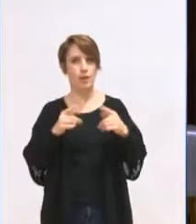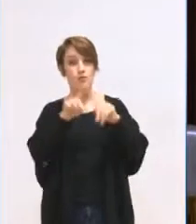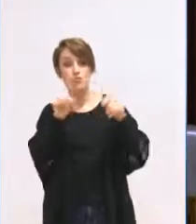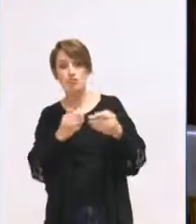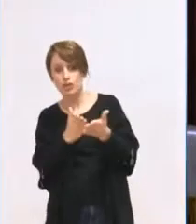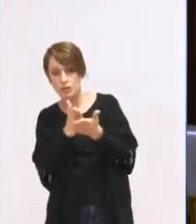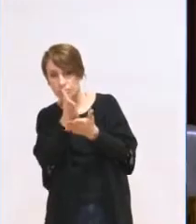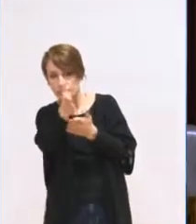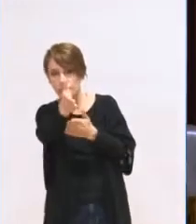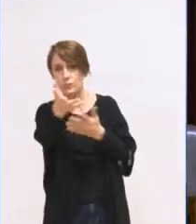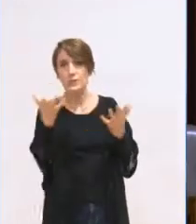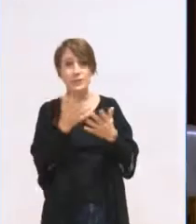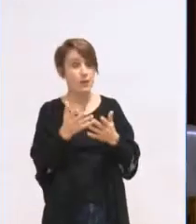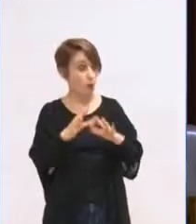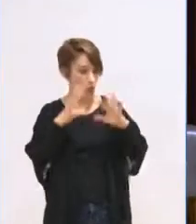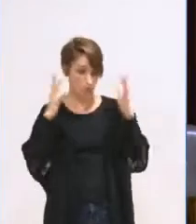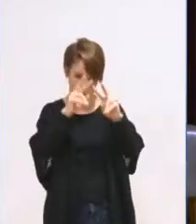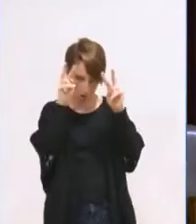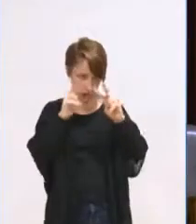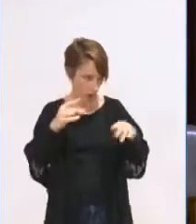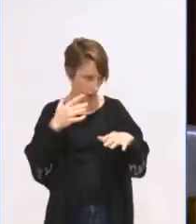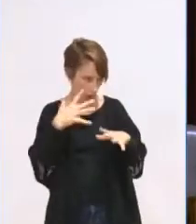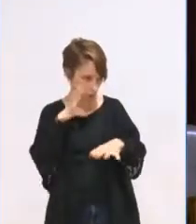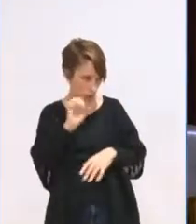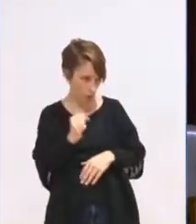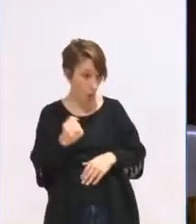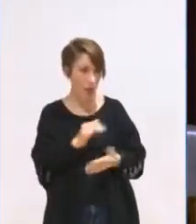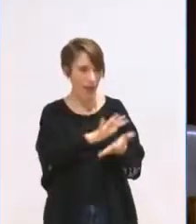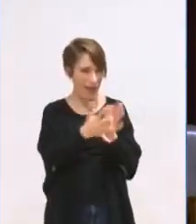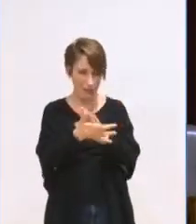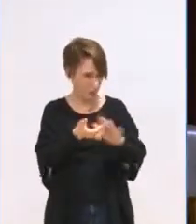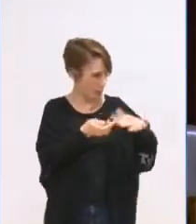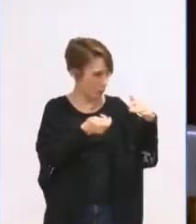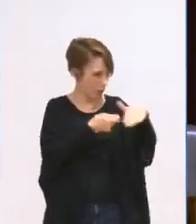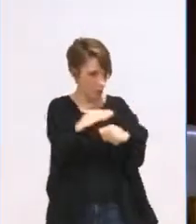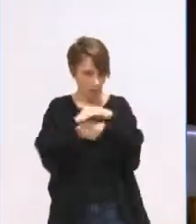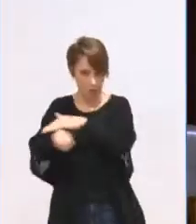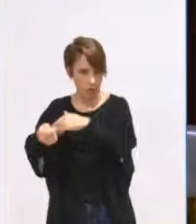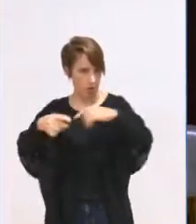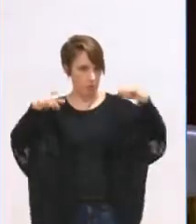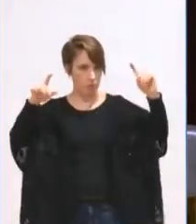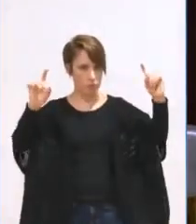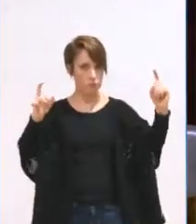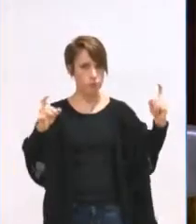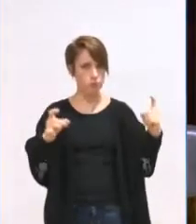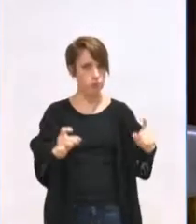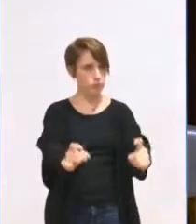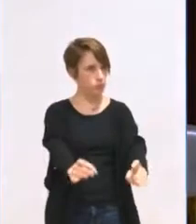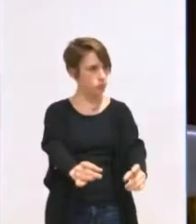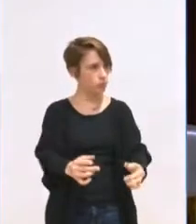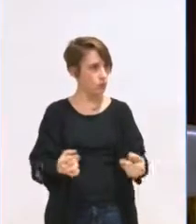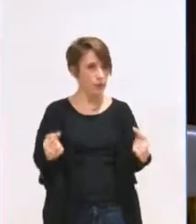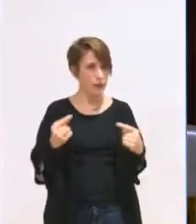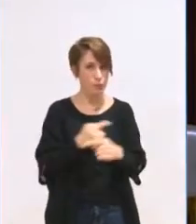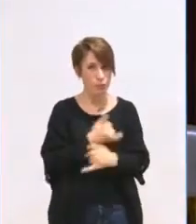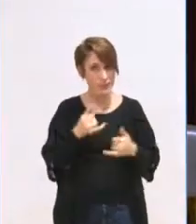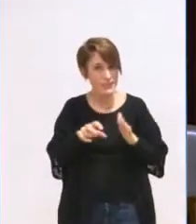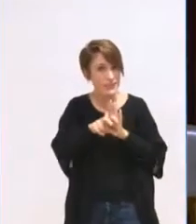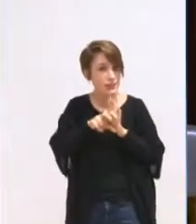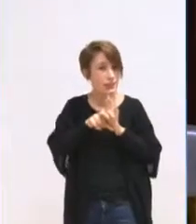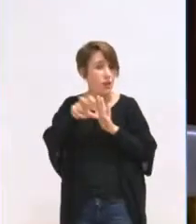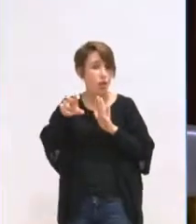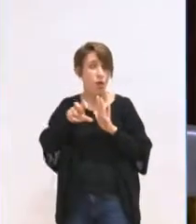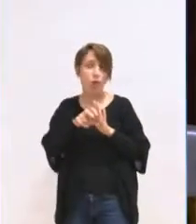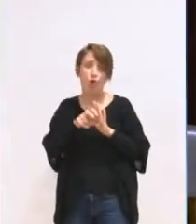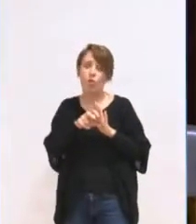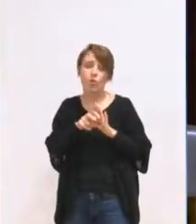de subventions aux associations dans une des villes de France qui reste la plus dense en termes de vie associative